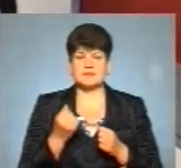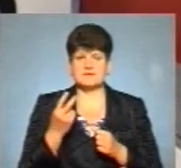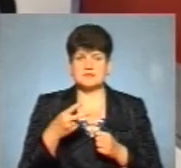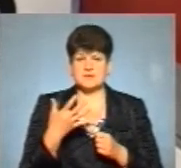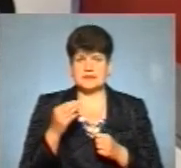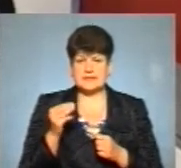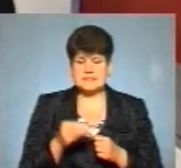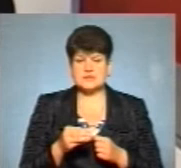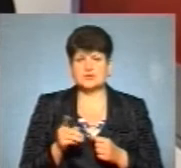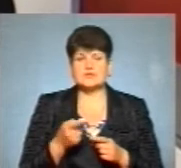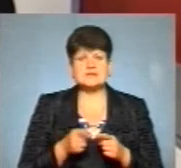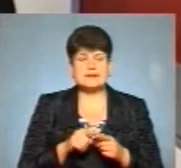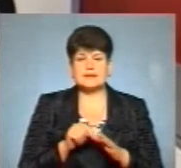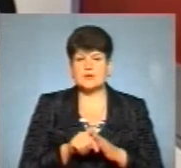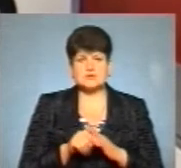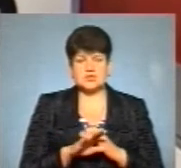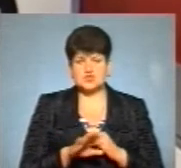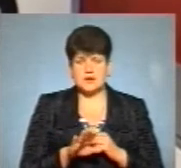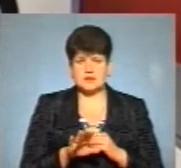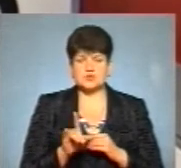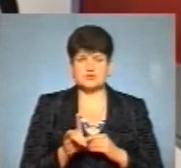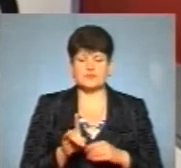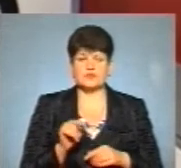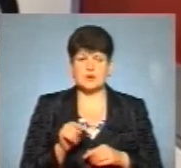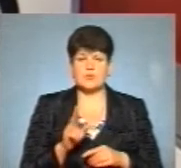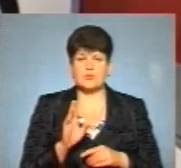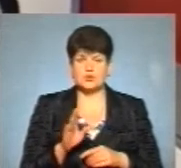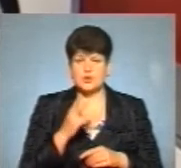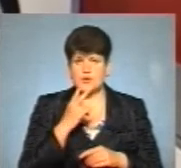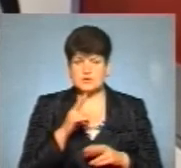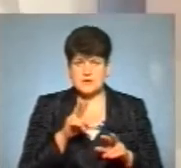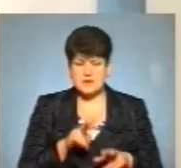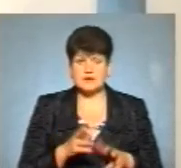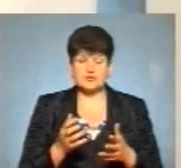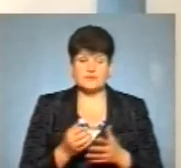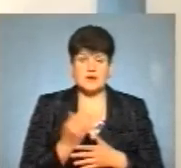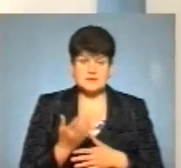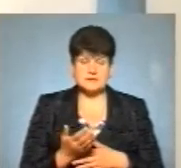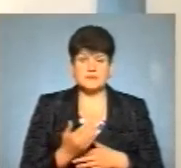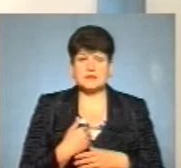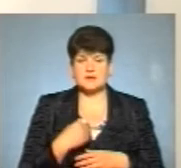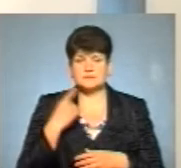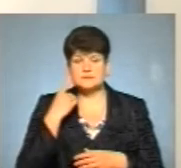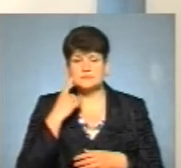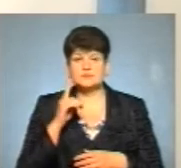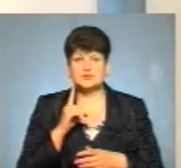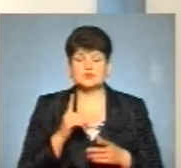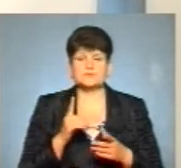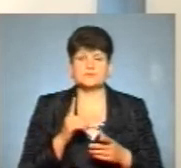25 000, то це ще не означає, що вона буде розглянута, якщо так вдасться. Хоча мені здається, що і